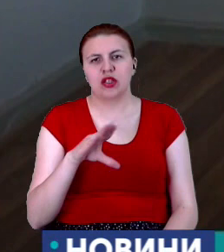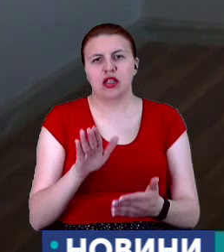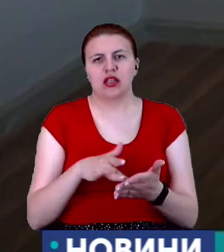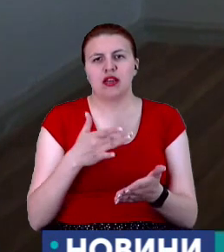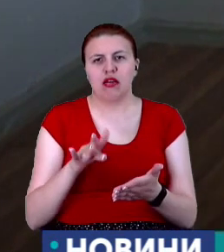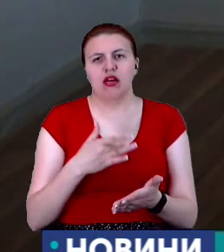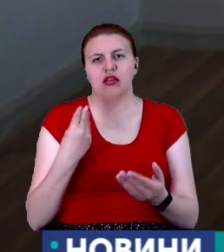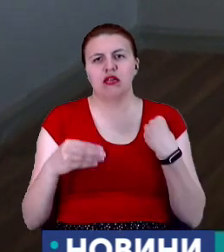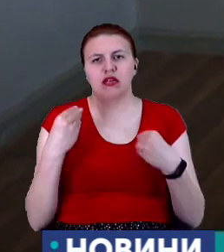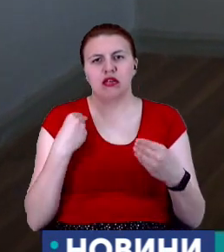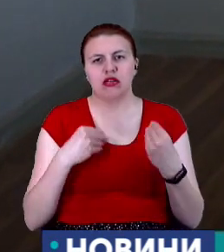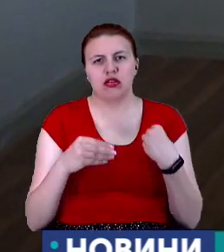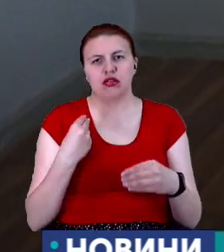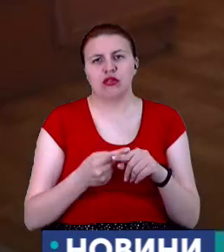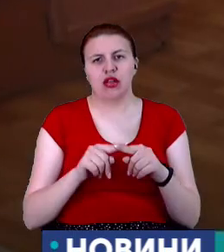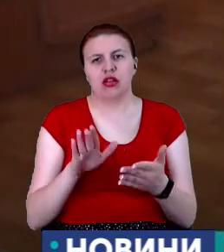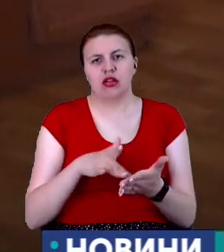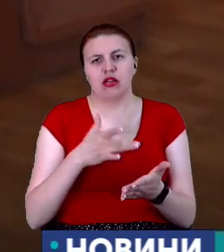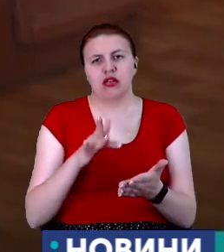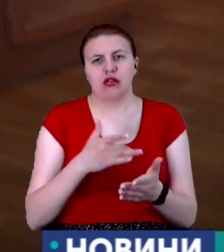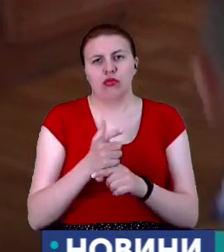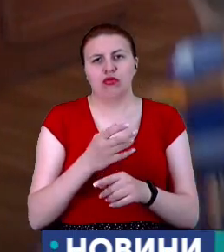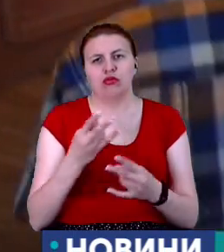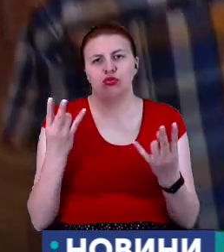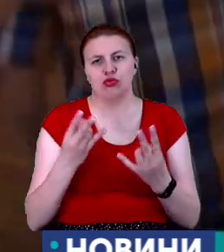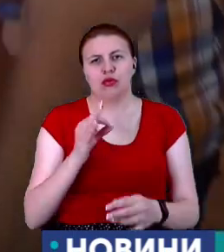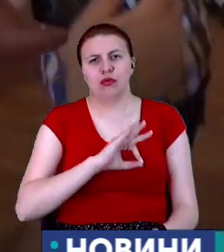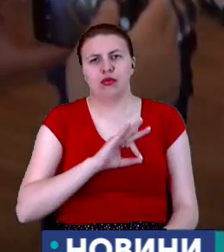есть эти тетради нам очень пригодятся.